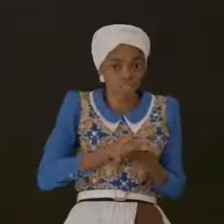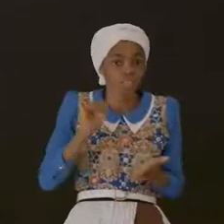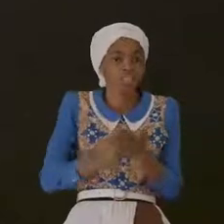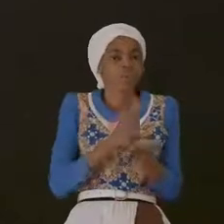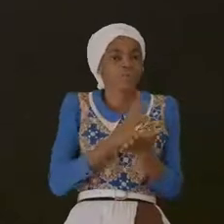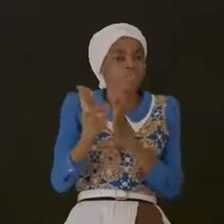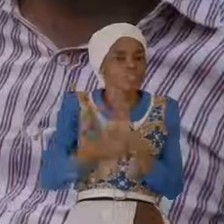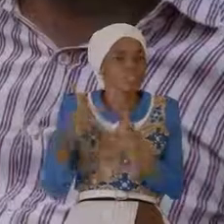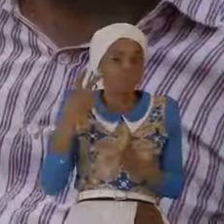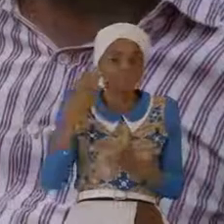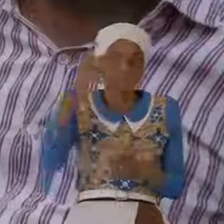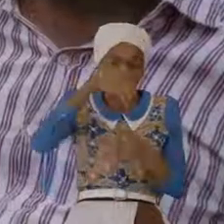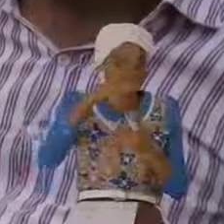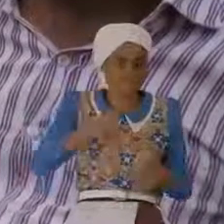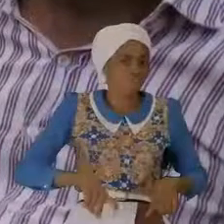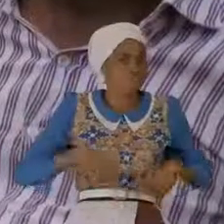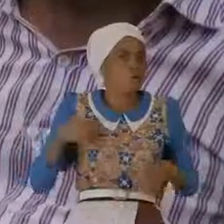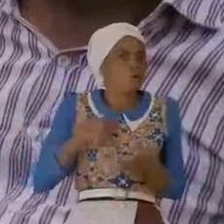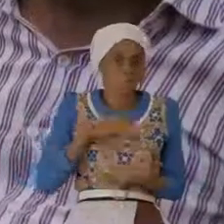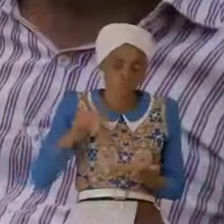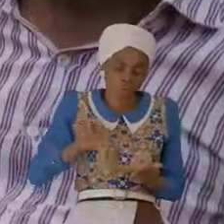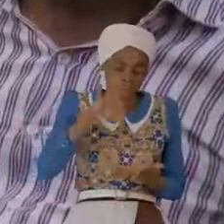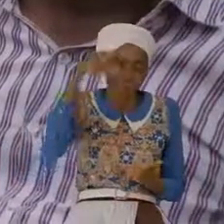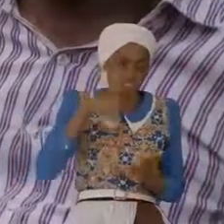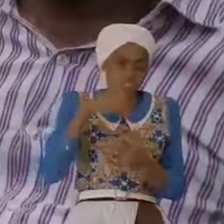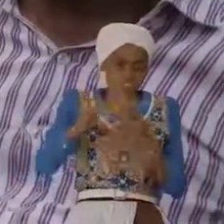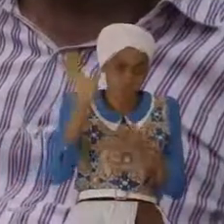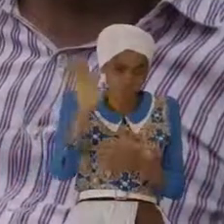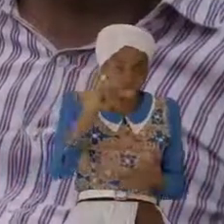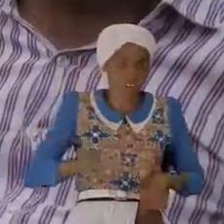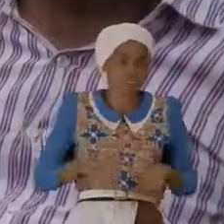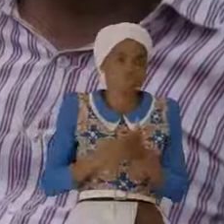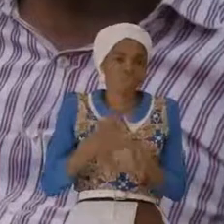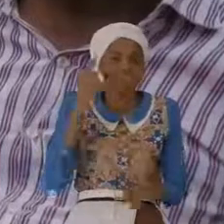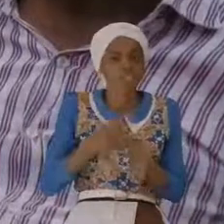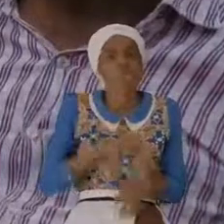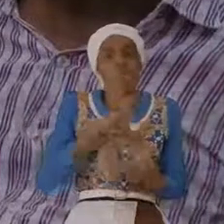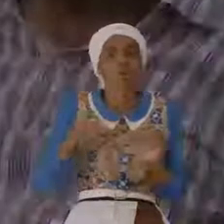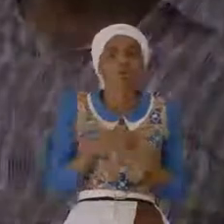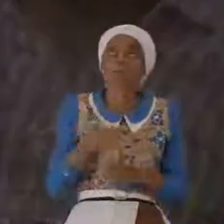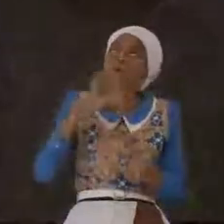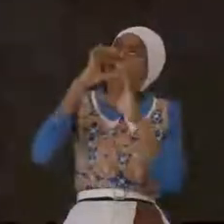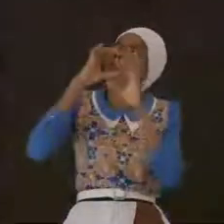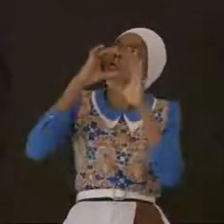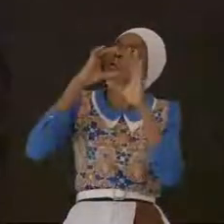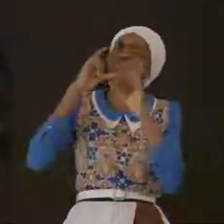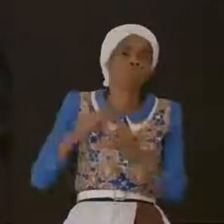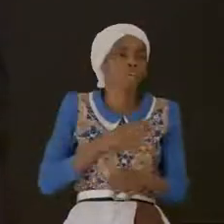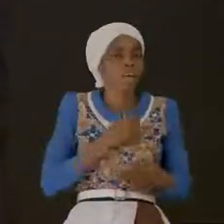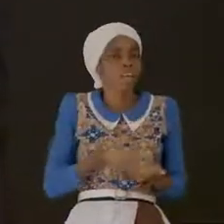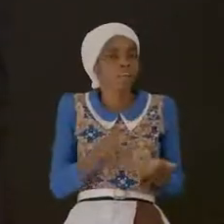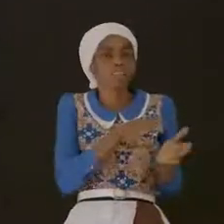nous la trouverons dans ta vie. Nous la trouverons dans ta vie. Et lorsque la trompette sonnera, et que les morts en